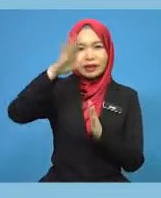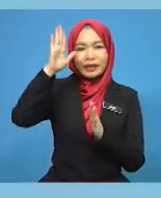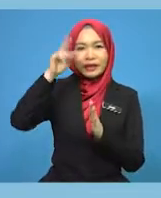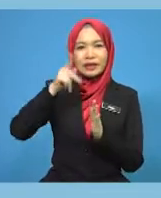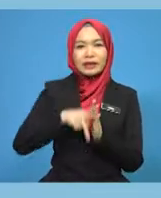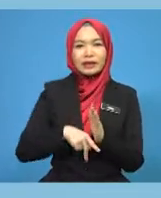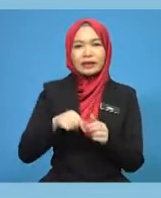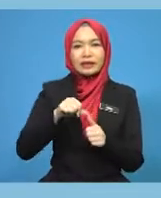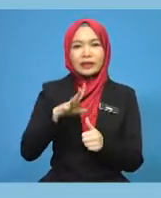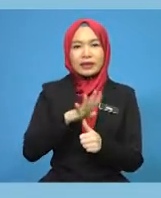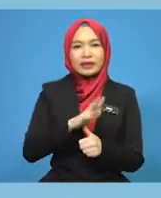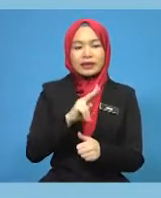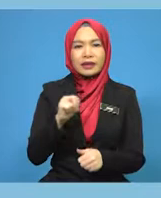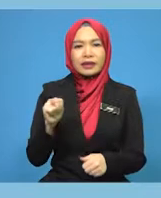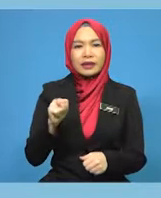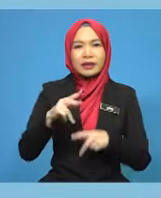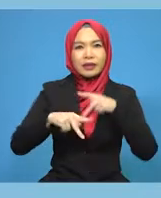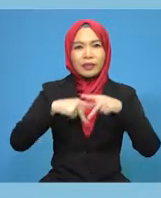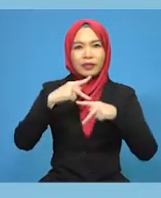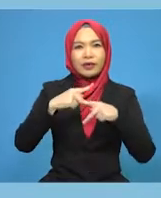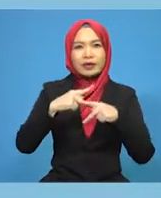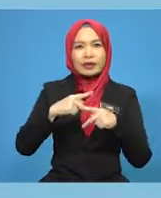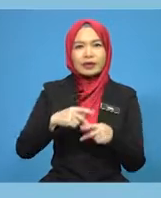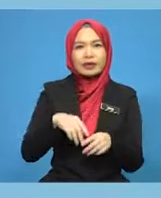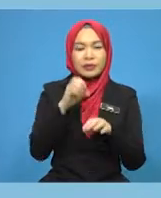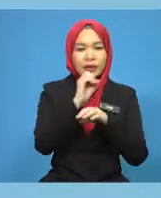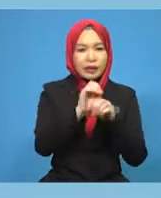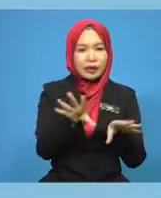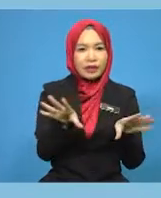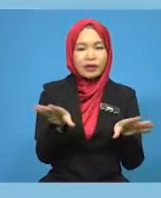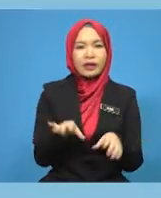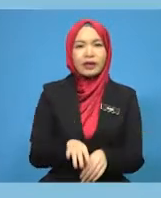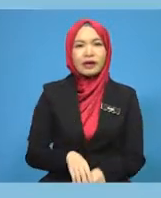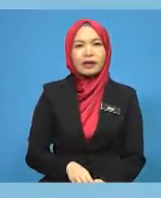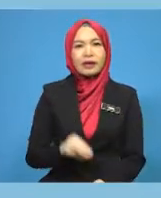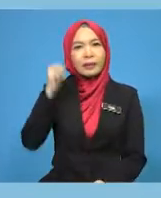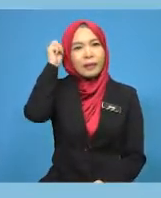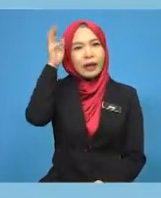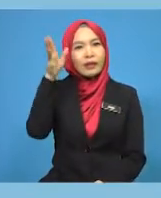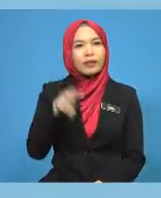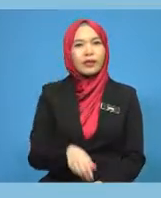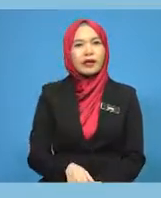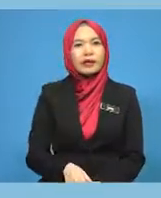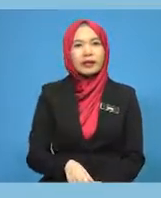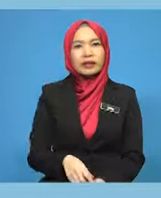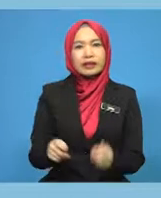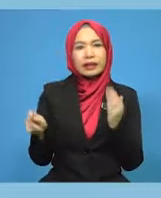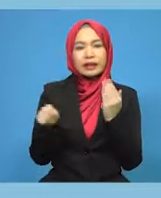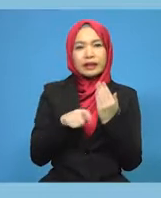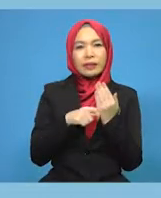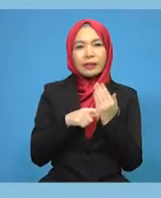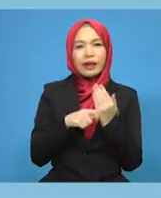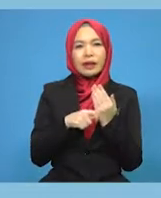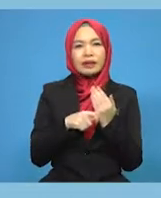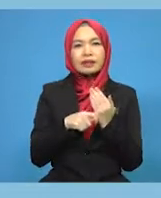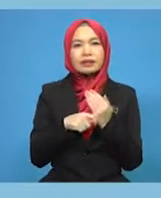proses penyaluran maklumat. Yang keempat, menambah kesan realism. Yang kelima, menambah dimensi dan